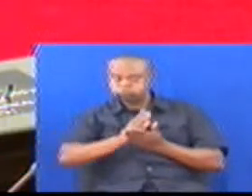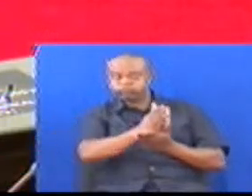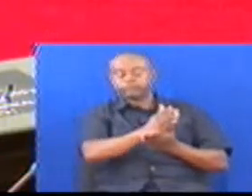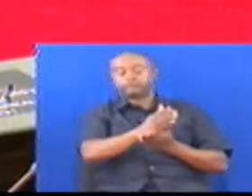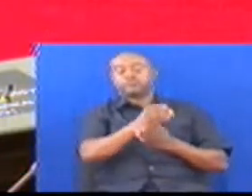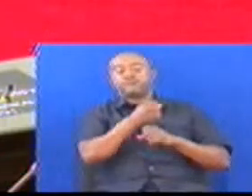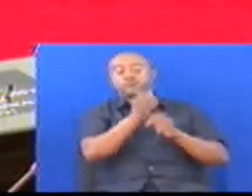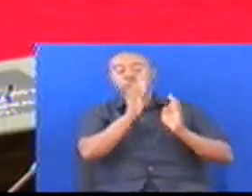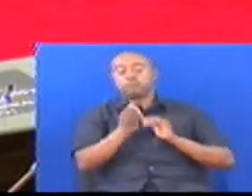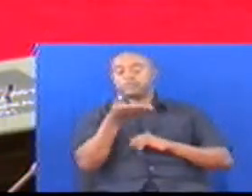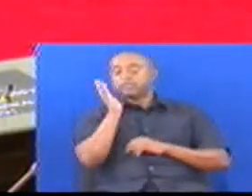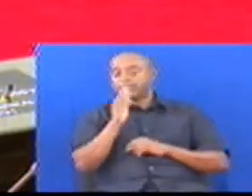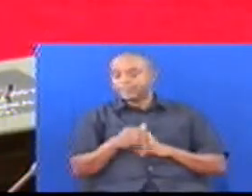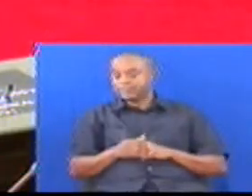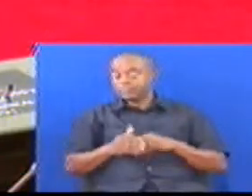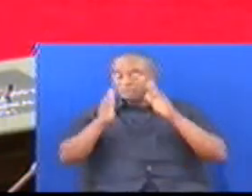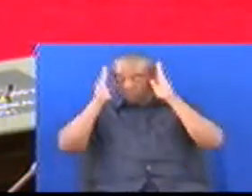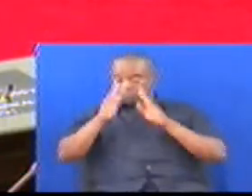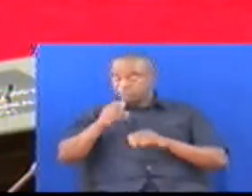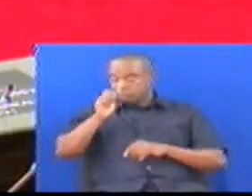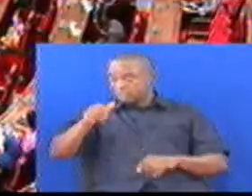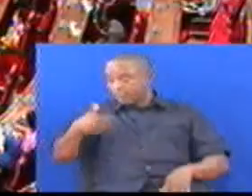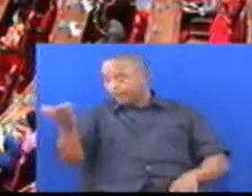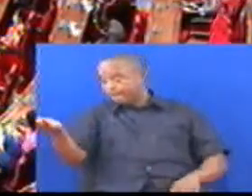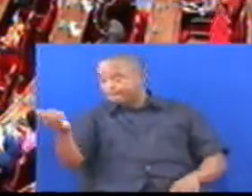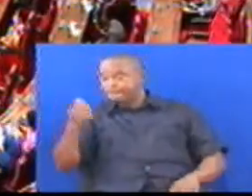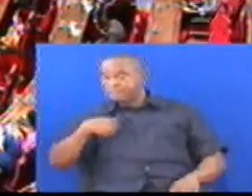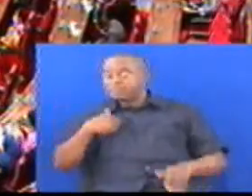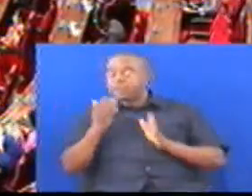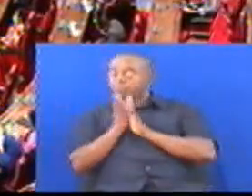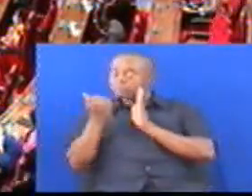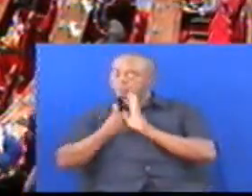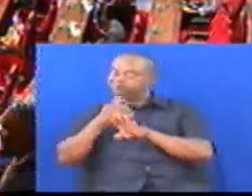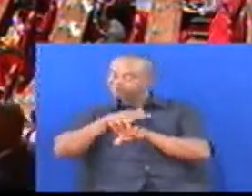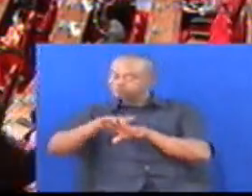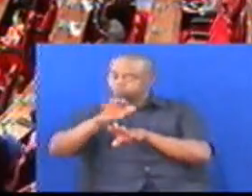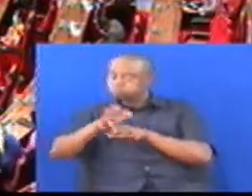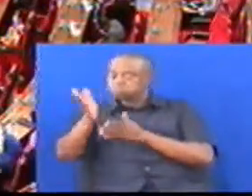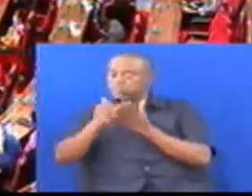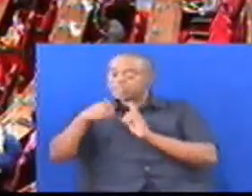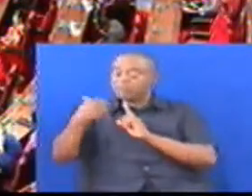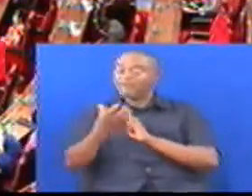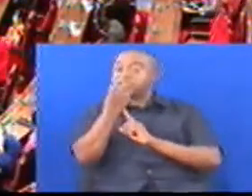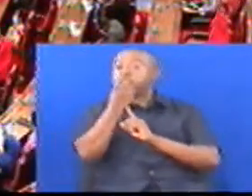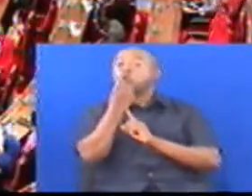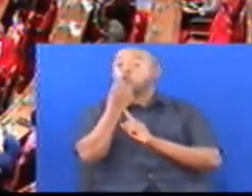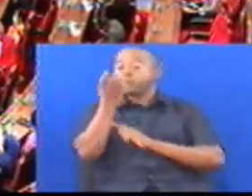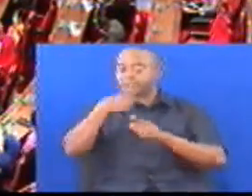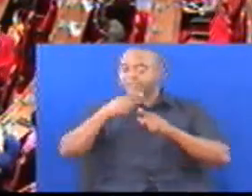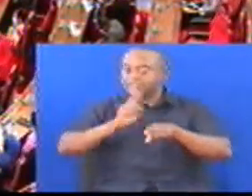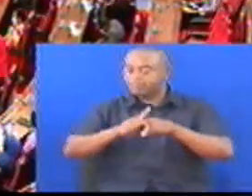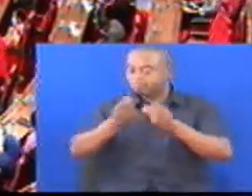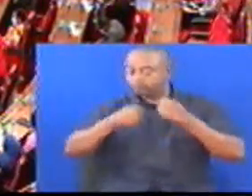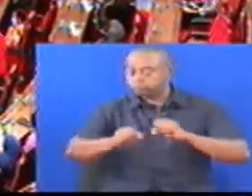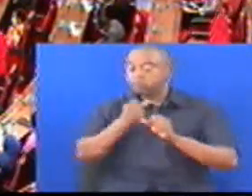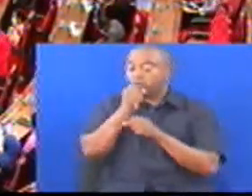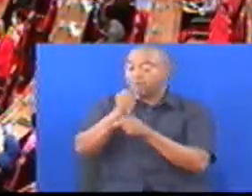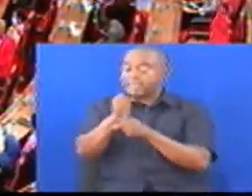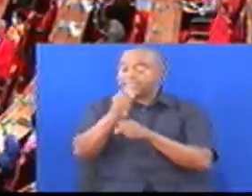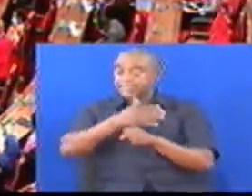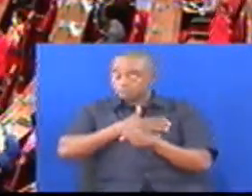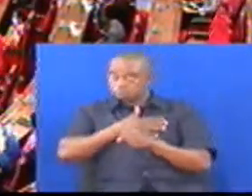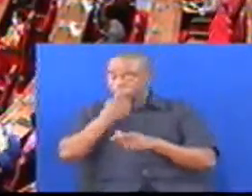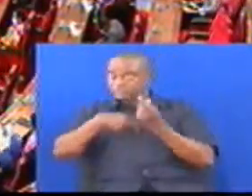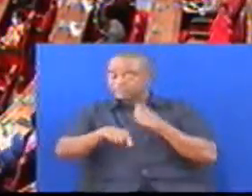bila kupitia kwenye mfuko mkuu wa serikali. Mheshimiwa Spika, naomba nieleze baadhi ya mafanikio yaliyopatikana katika utekelezaji wa bajeti